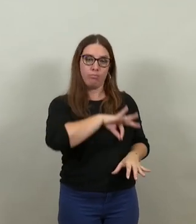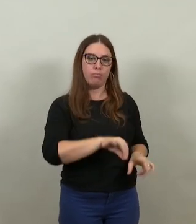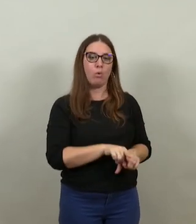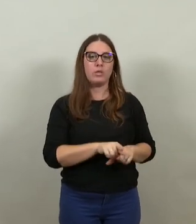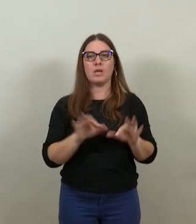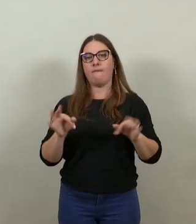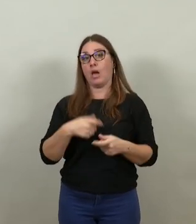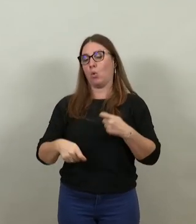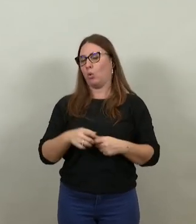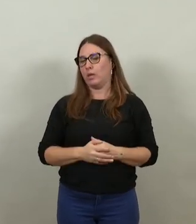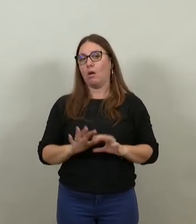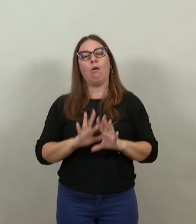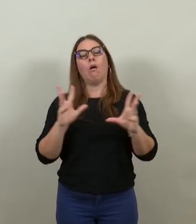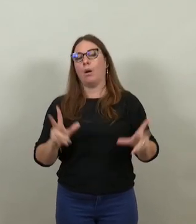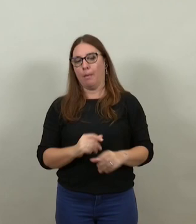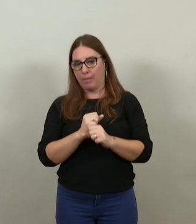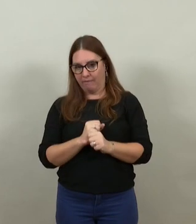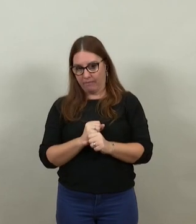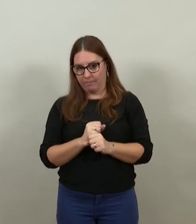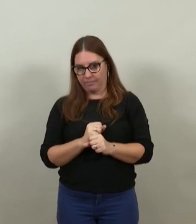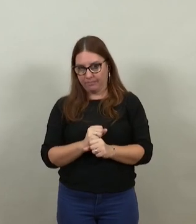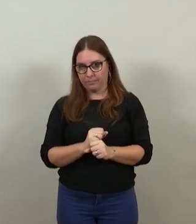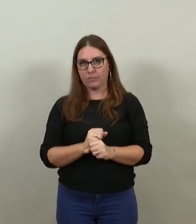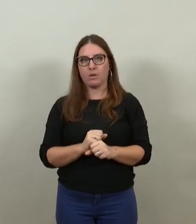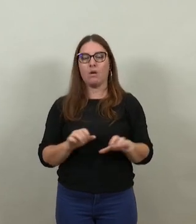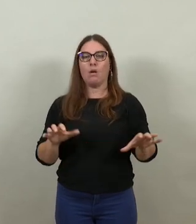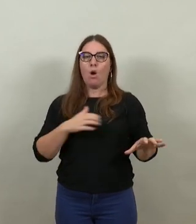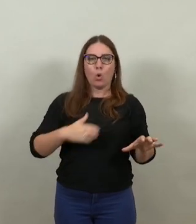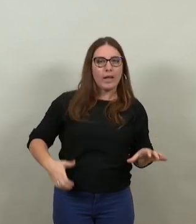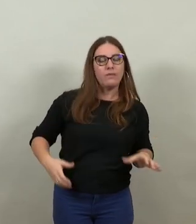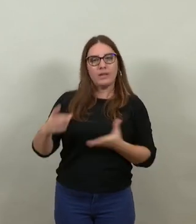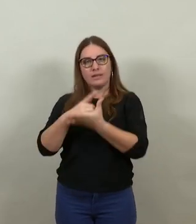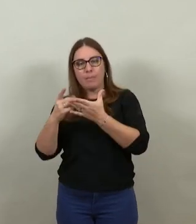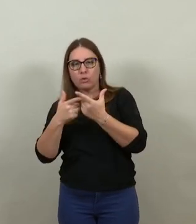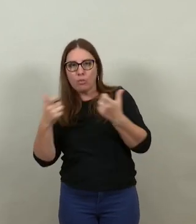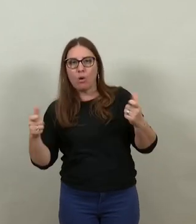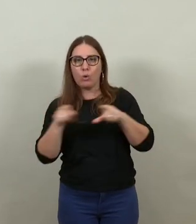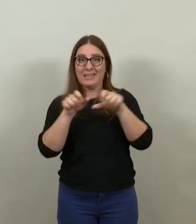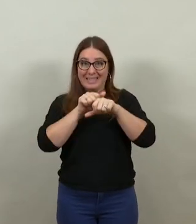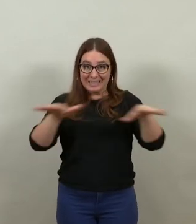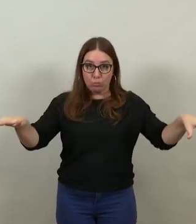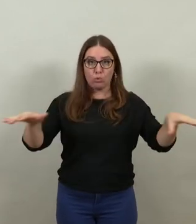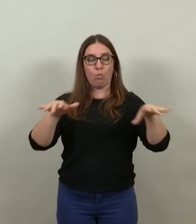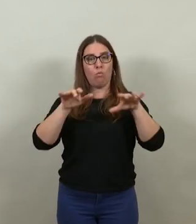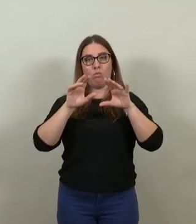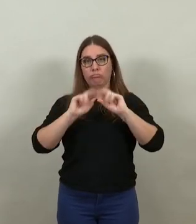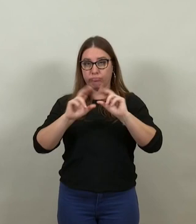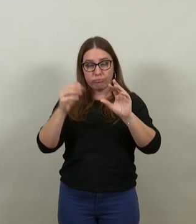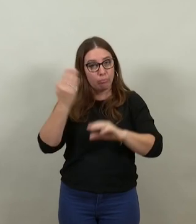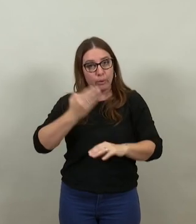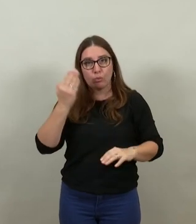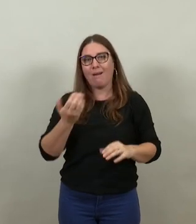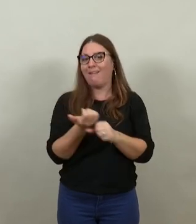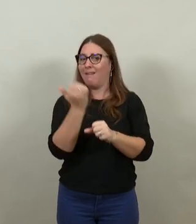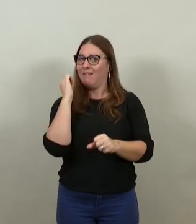économique bref mettre en valeur le rôle des collectivités dans la production énergétique dans la distribution on sait et on a vu l'an